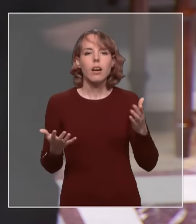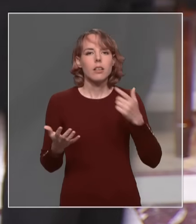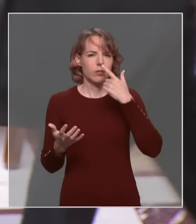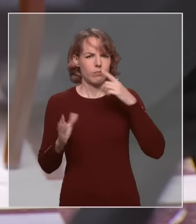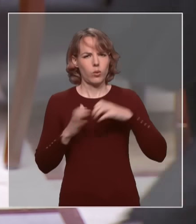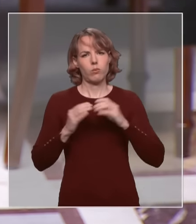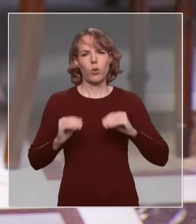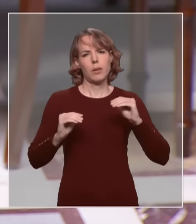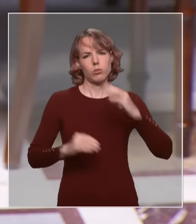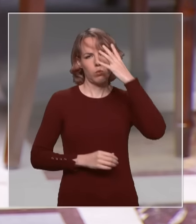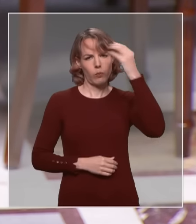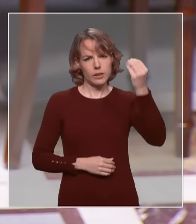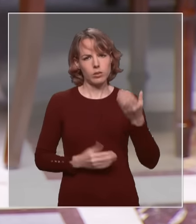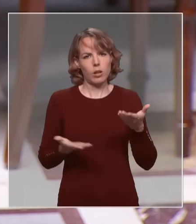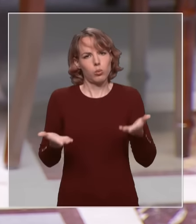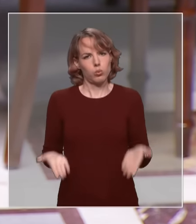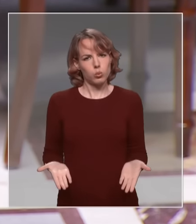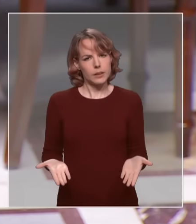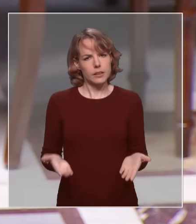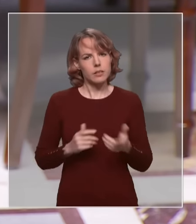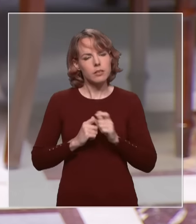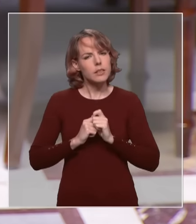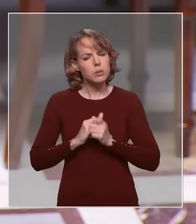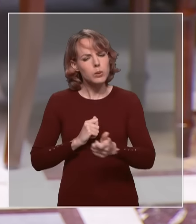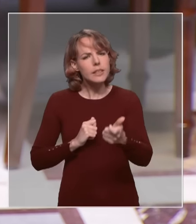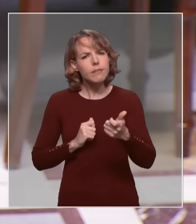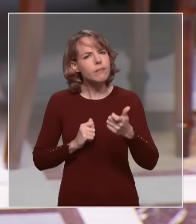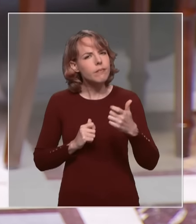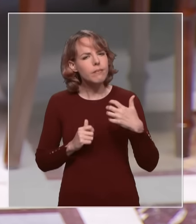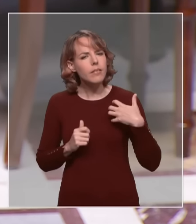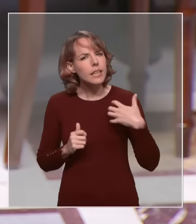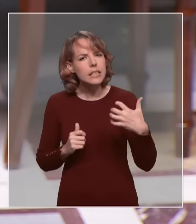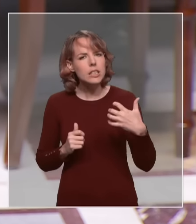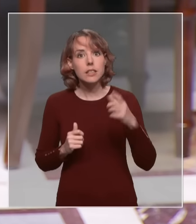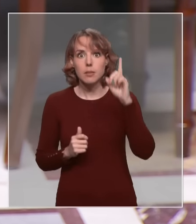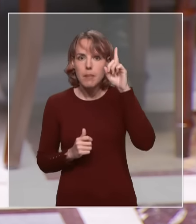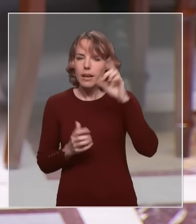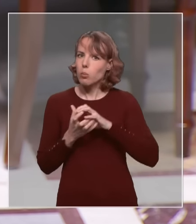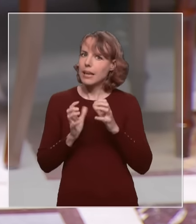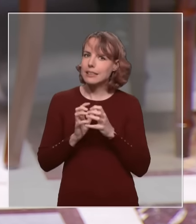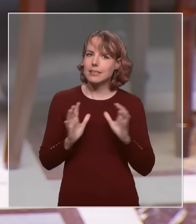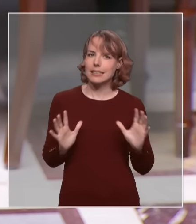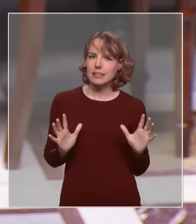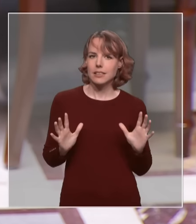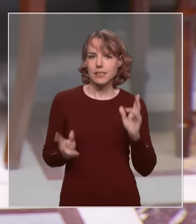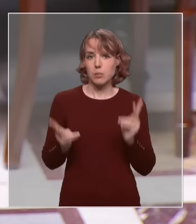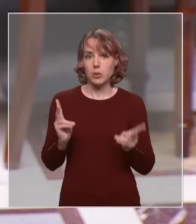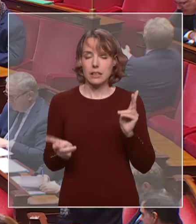formation professionnelle aujourd'hui qui est extrêmement riche, mais extrêmement complexe, qui gagnerait à être